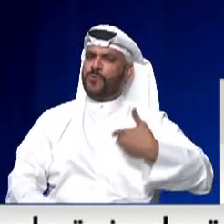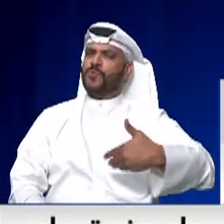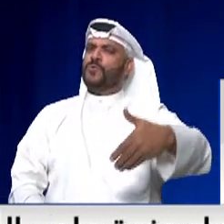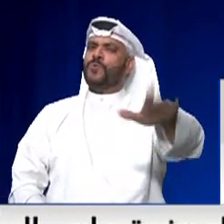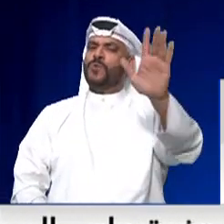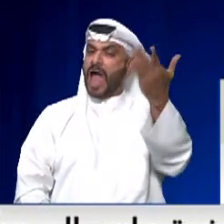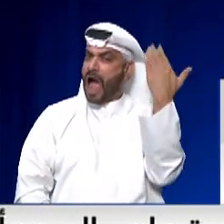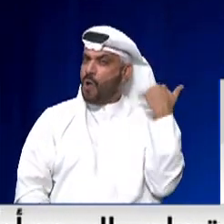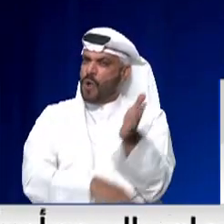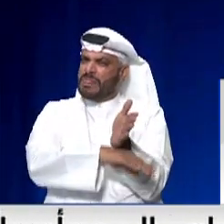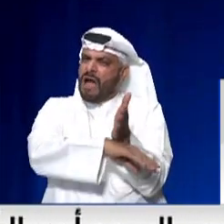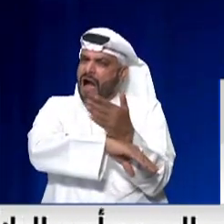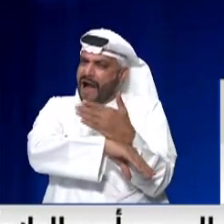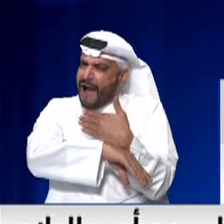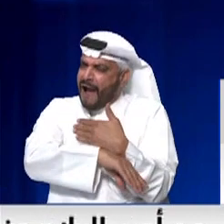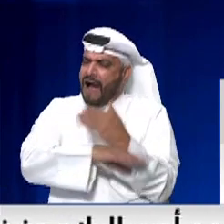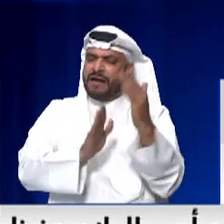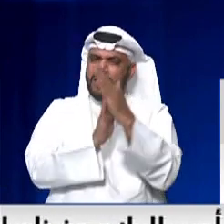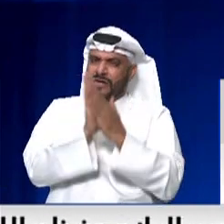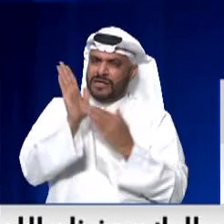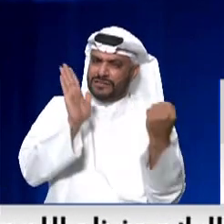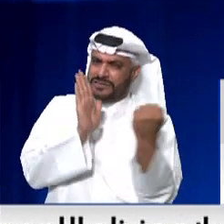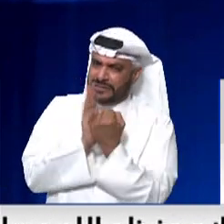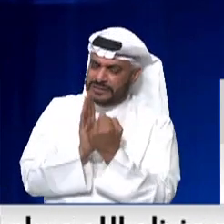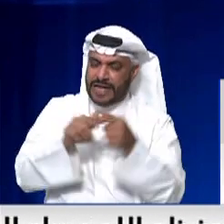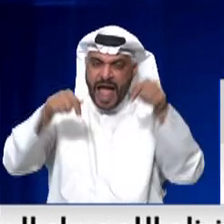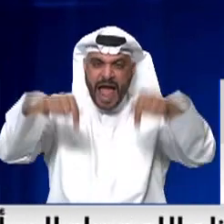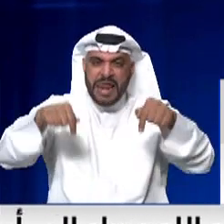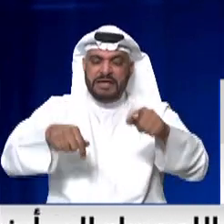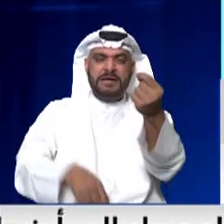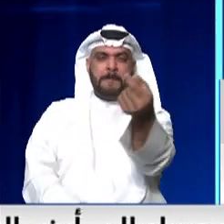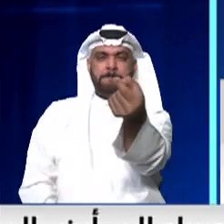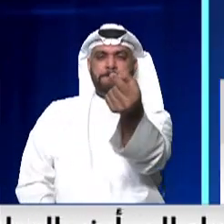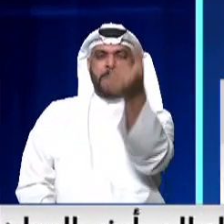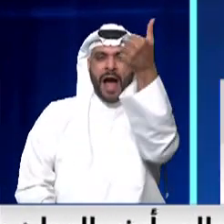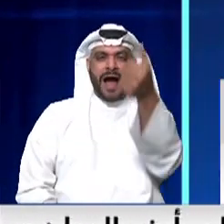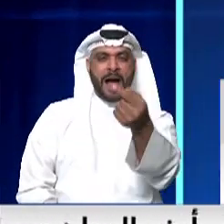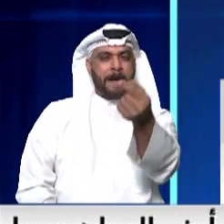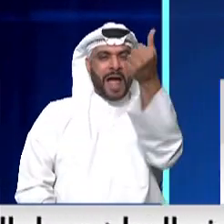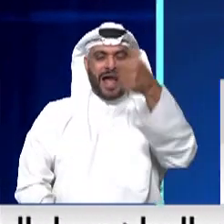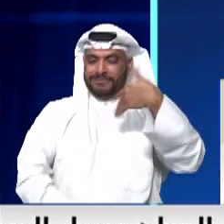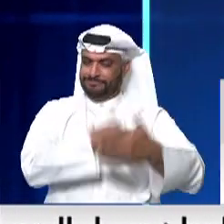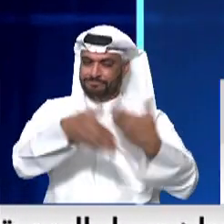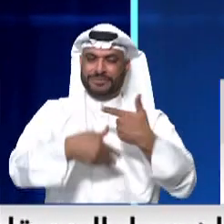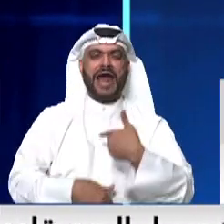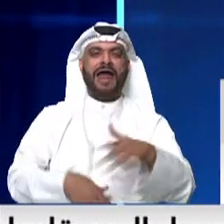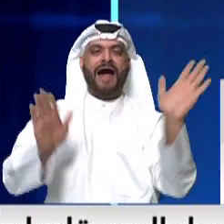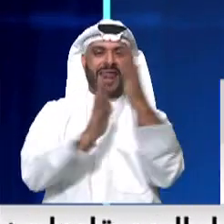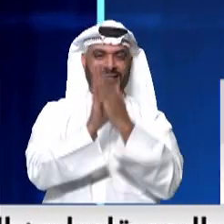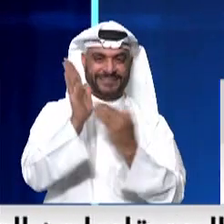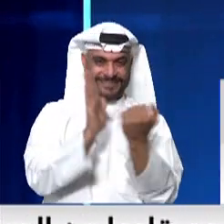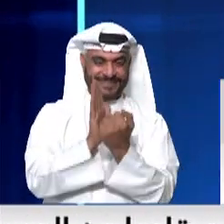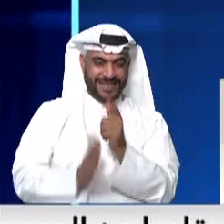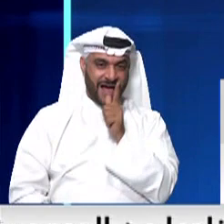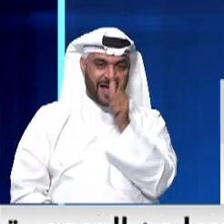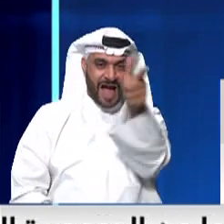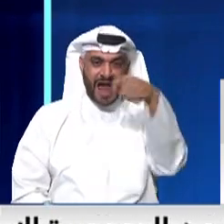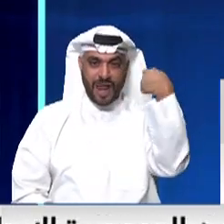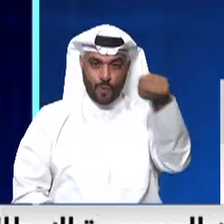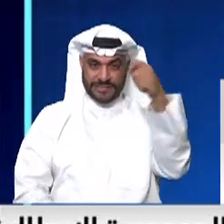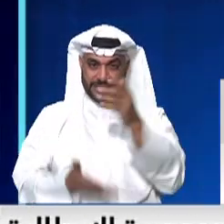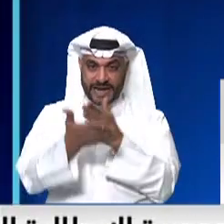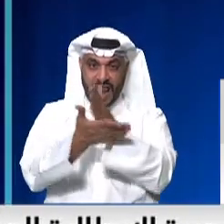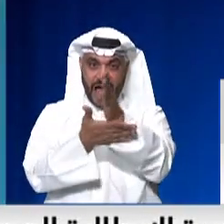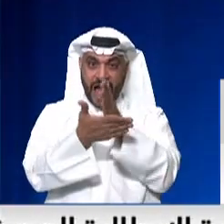مجالات متعددة بما يسهم في تقوية علاقات الشراكة الاستراتيجية بين الجانبين. وأكد وزير الخارجية أن مساعي